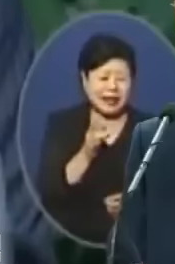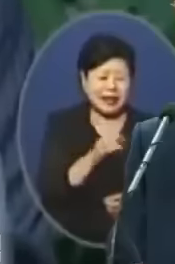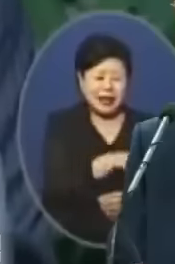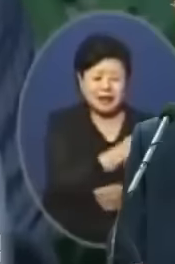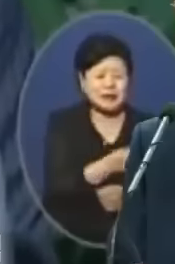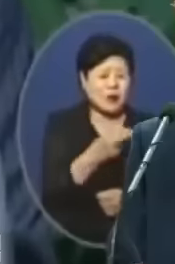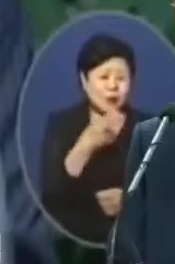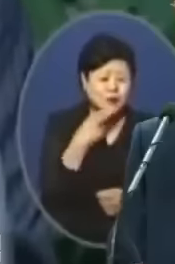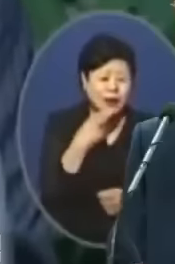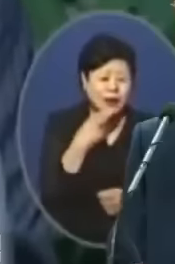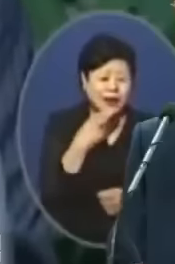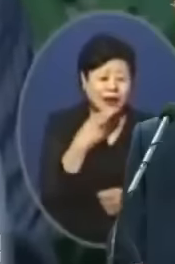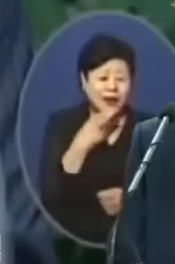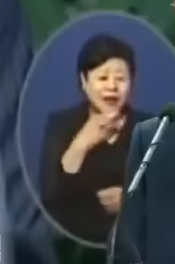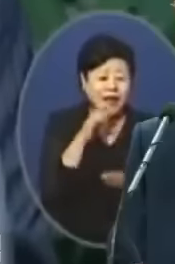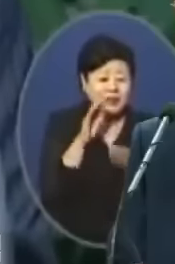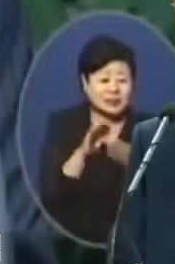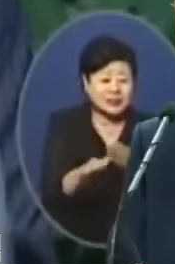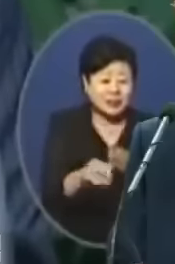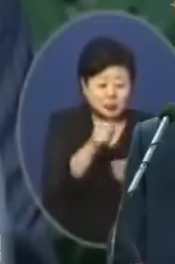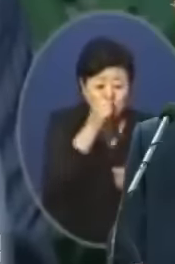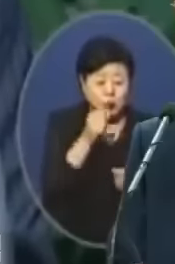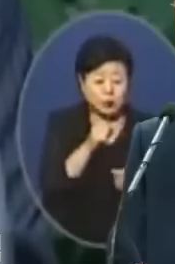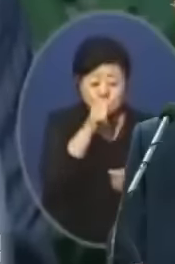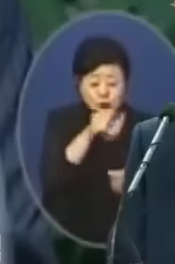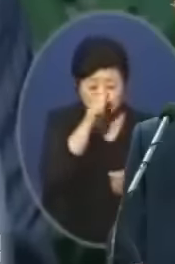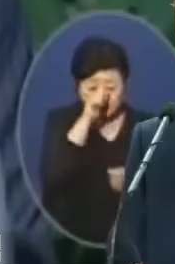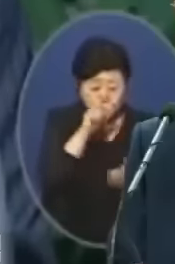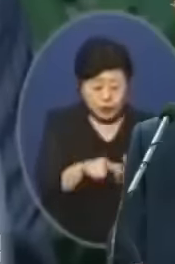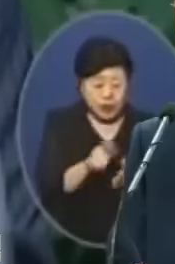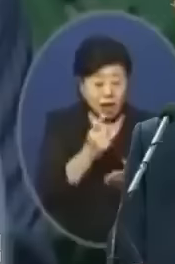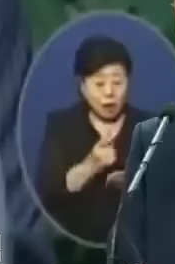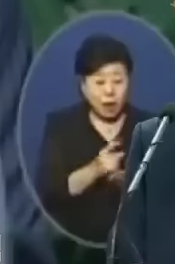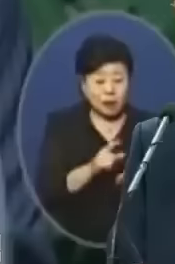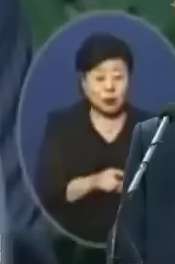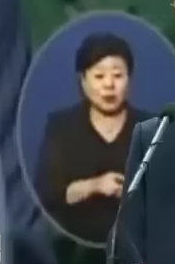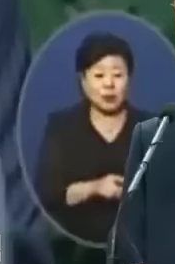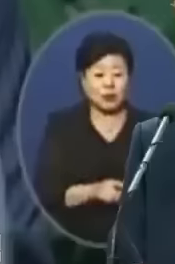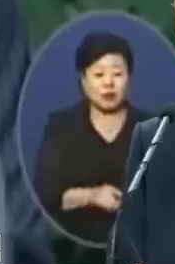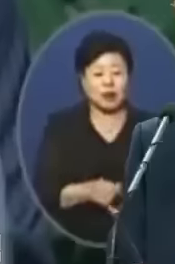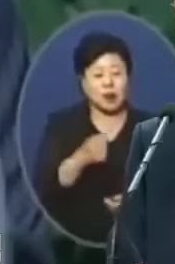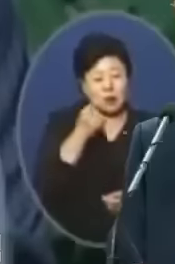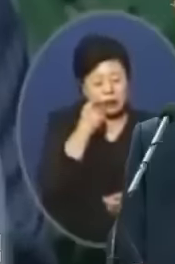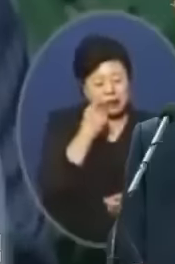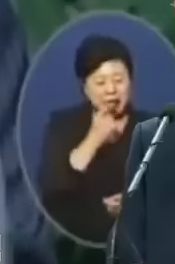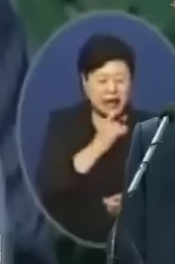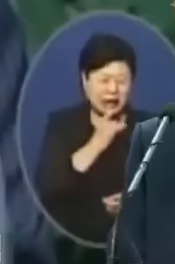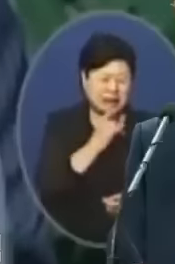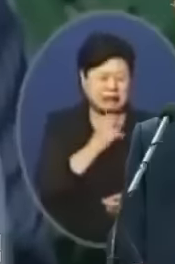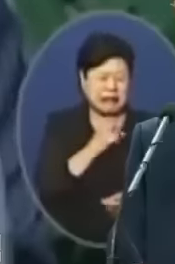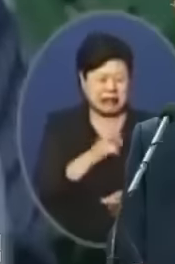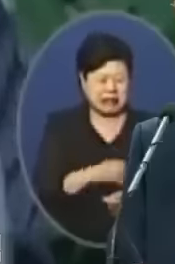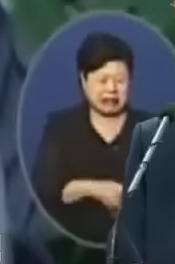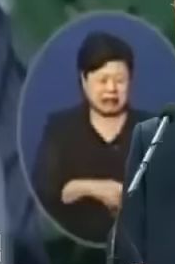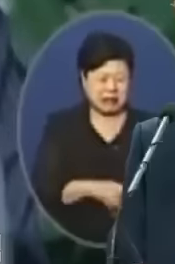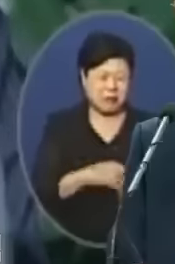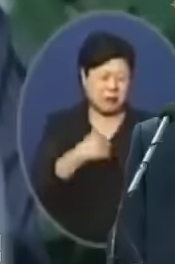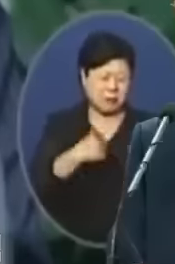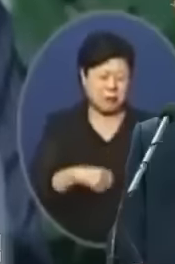능력이 없다. 그 다음에는 좋은 기회가 생겨봐도 그 기회를 잡지 못하고 벌벌 기고 다니는 것입니다.